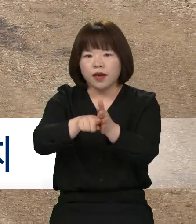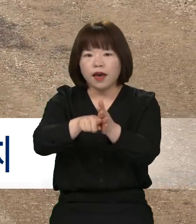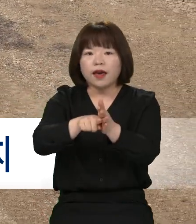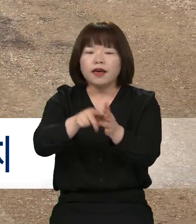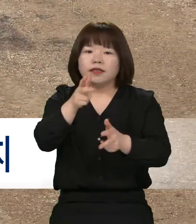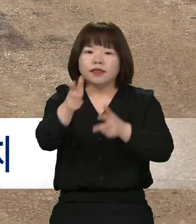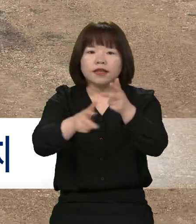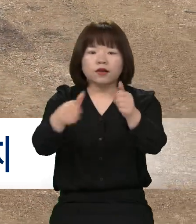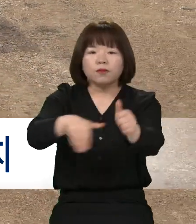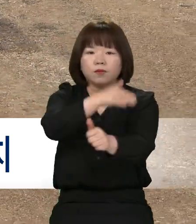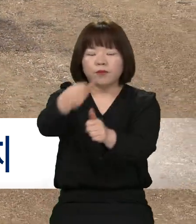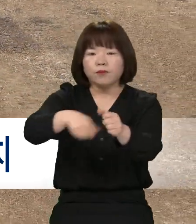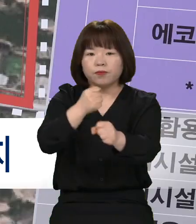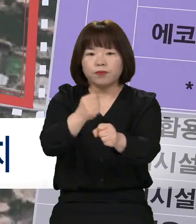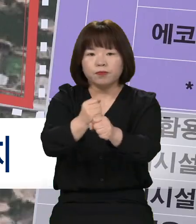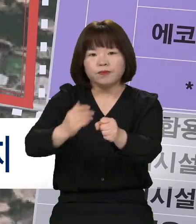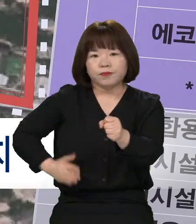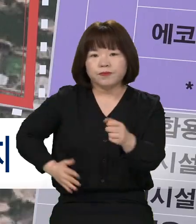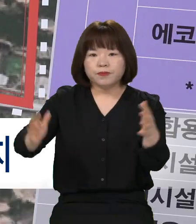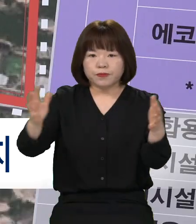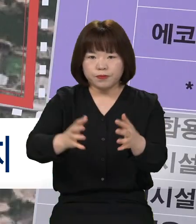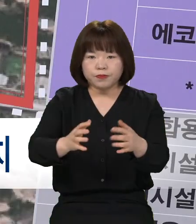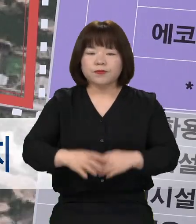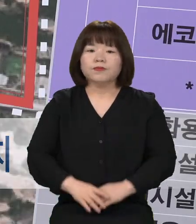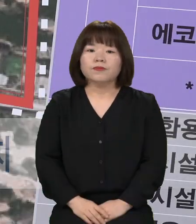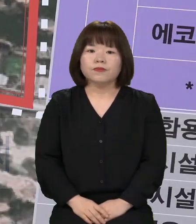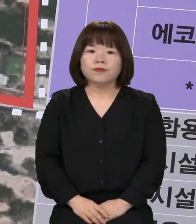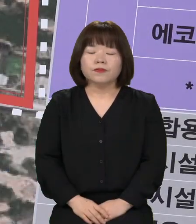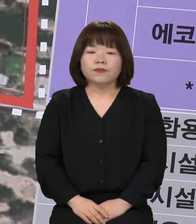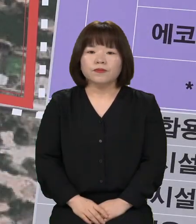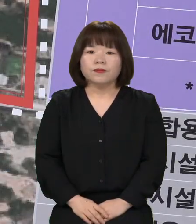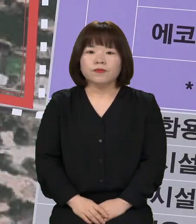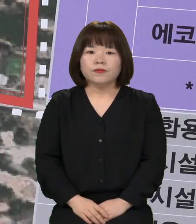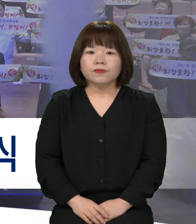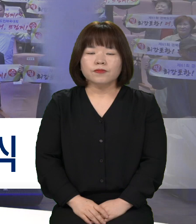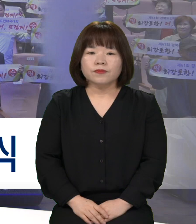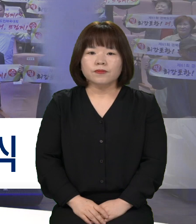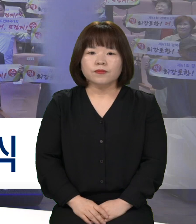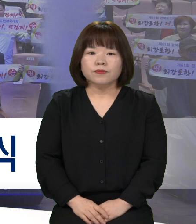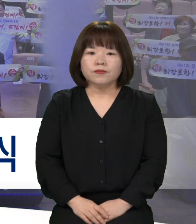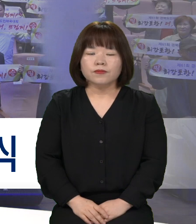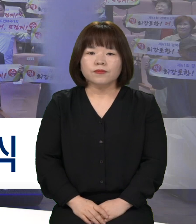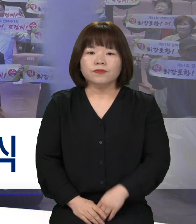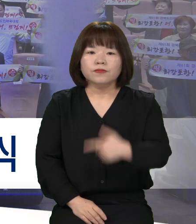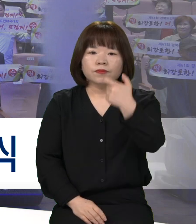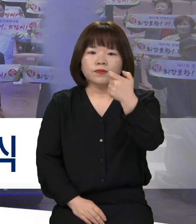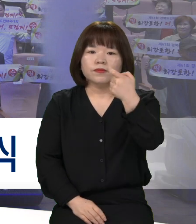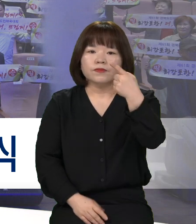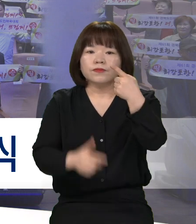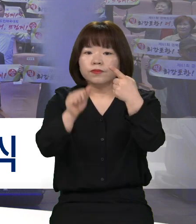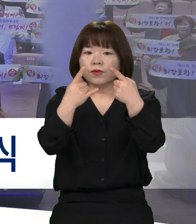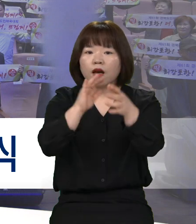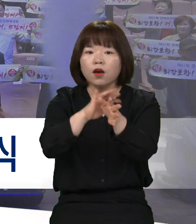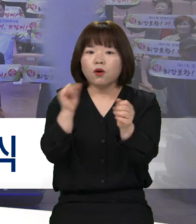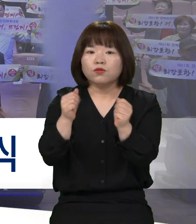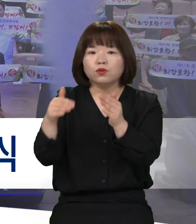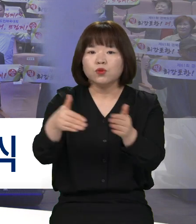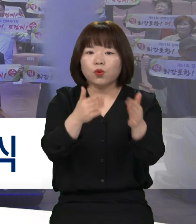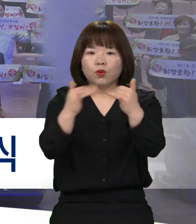있도록 혁신 산업 생태계 조성에 협력하기로 했습니다 제61회